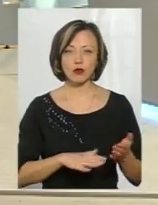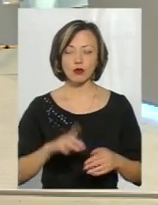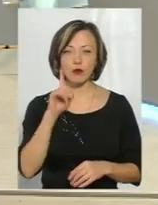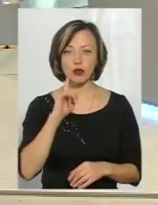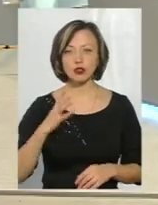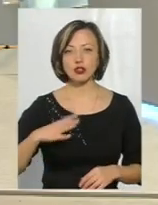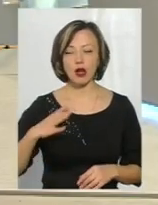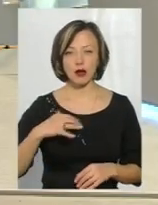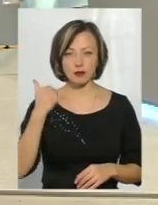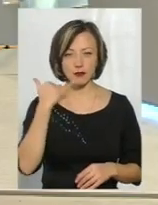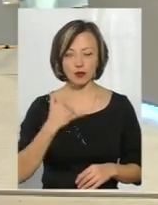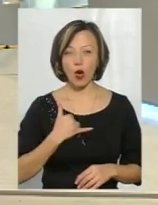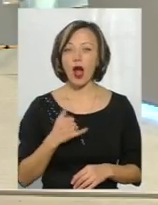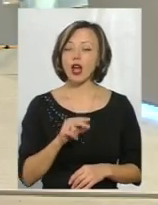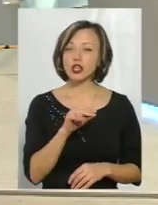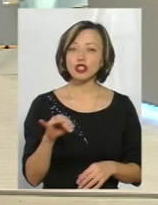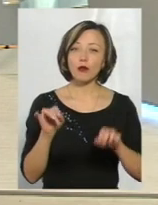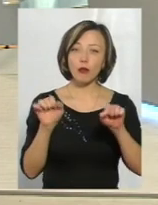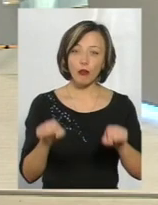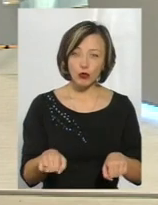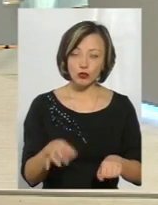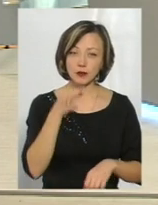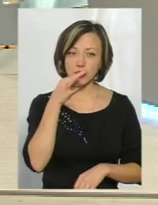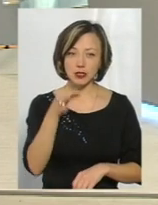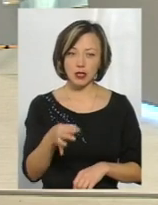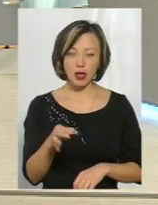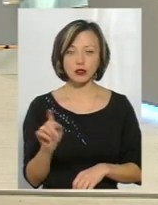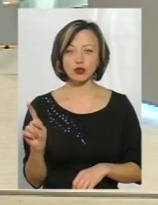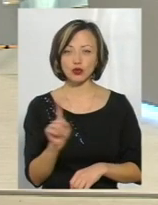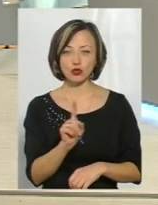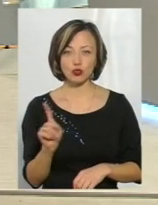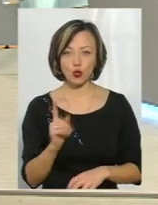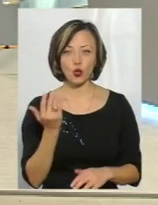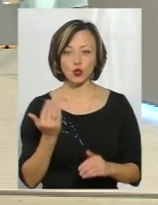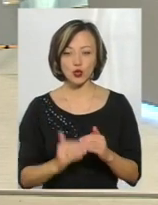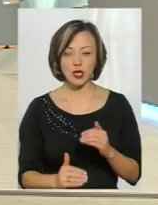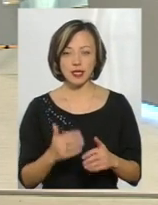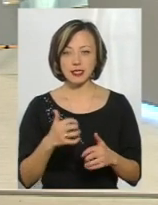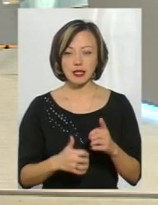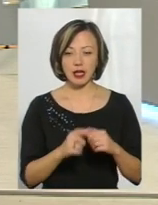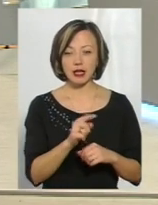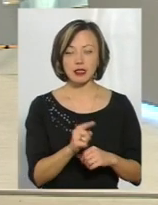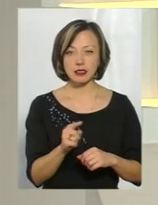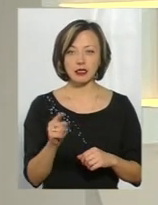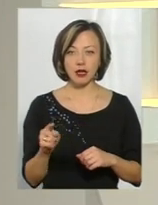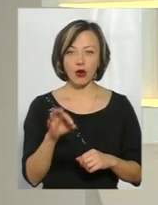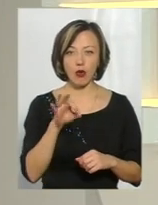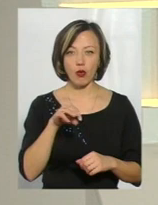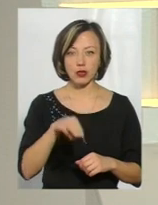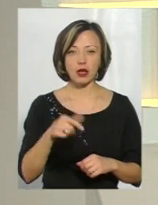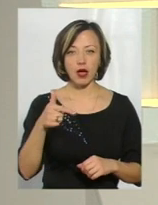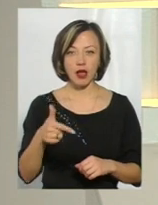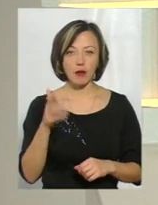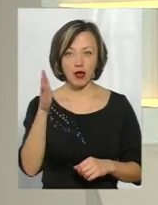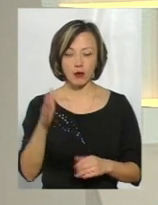чекаємо, чи можемо сказати, що вже от серед тих ОТГ, які